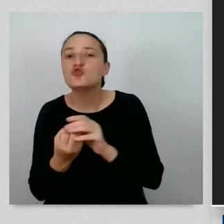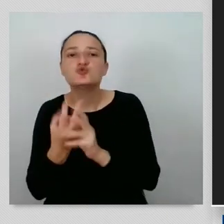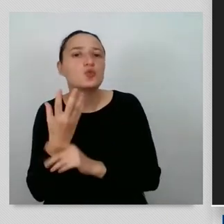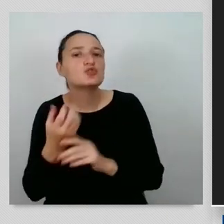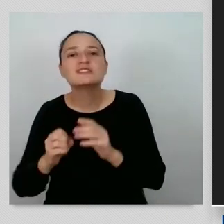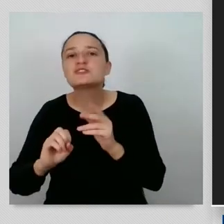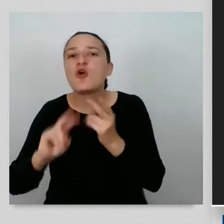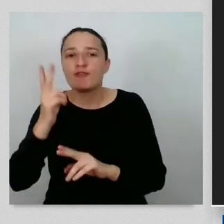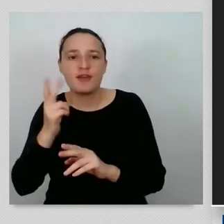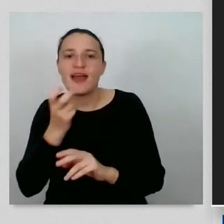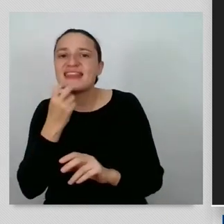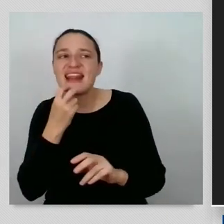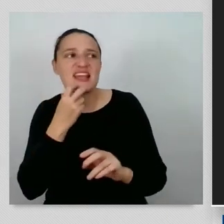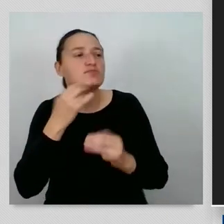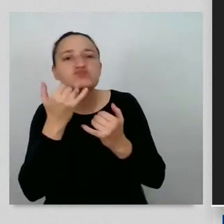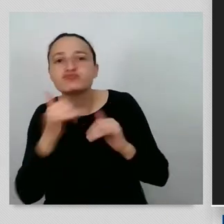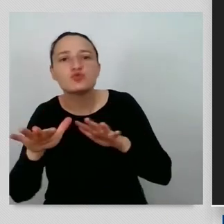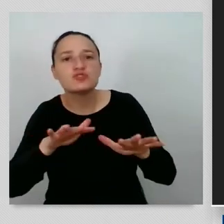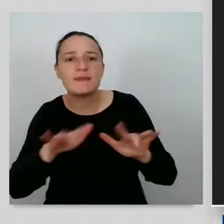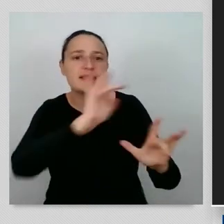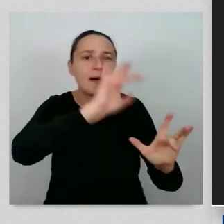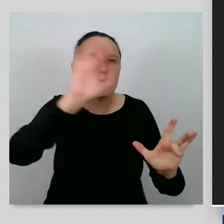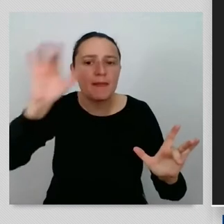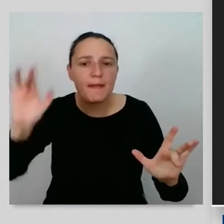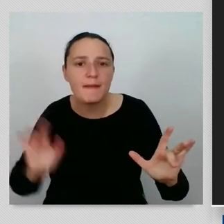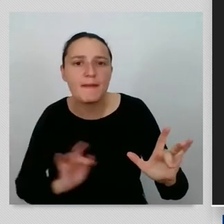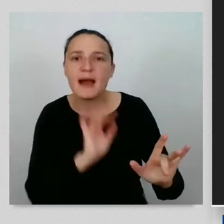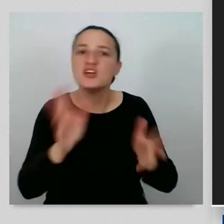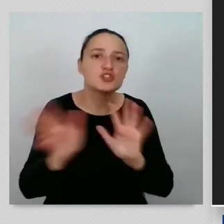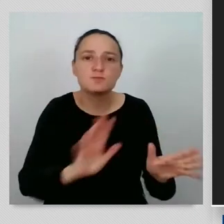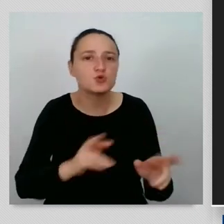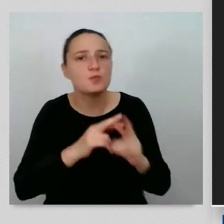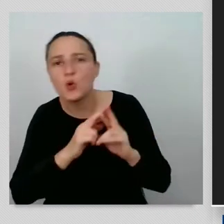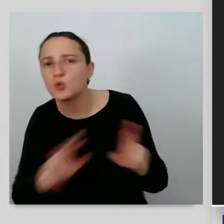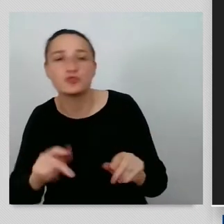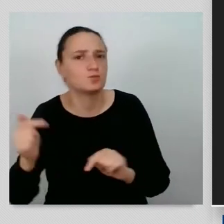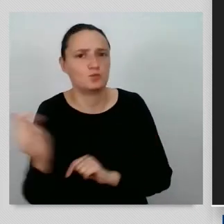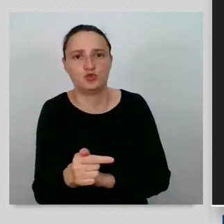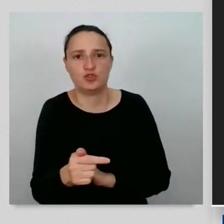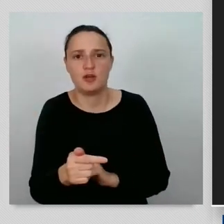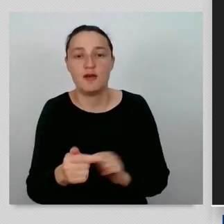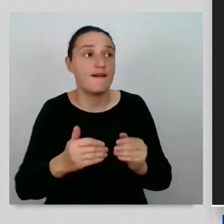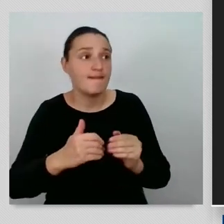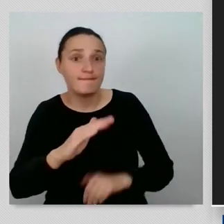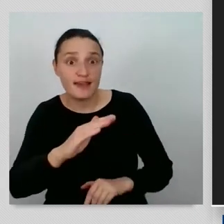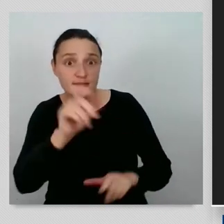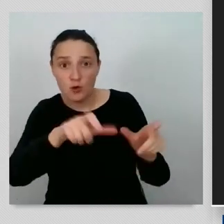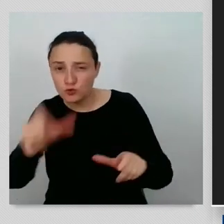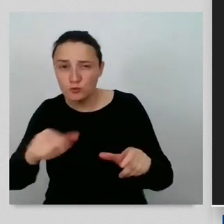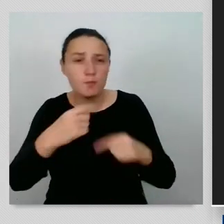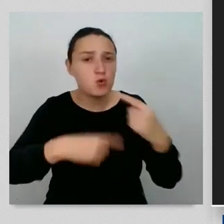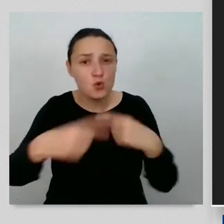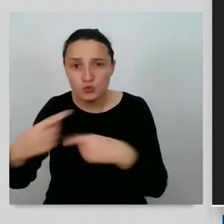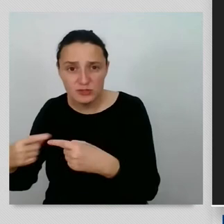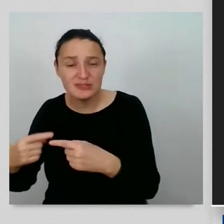będą to różne źródła wytwarzania, czyli że ta demokratyzacja produkcji energii będzie następować, co wiąże